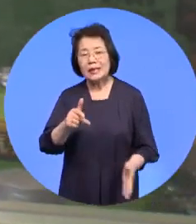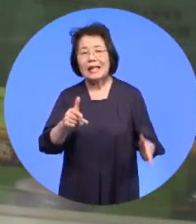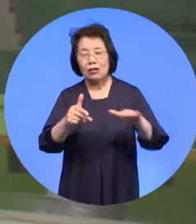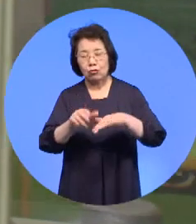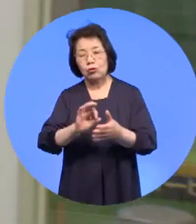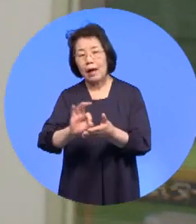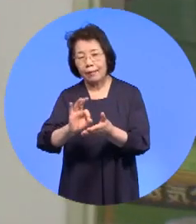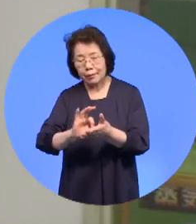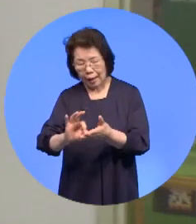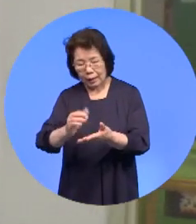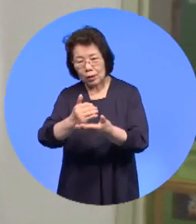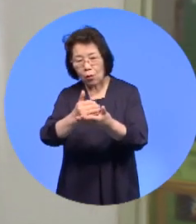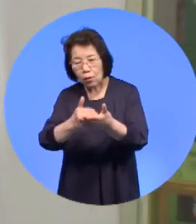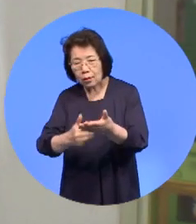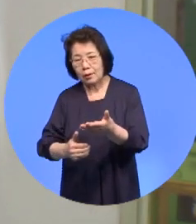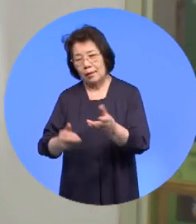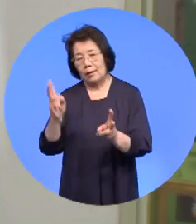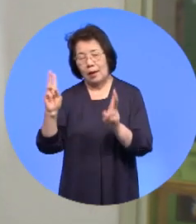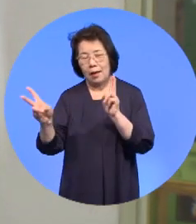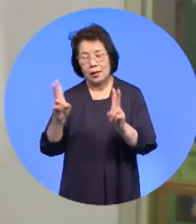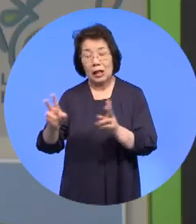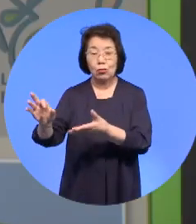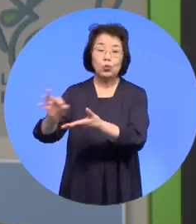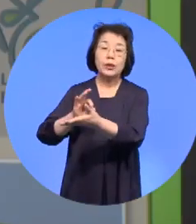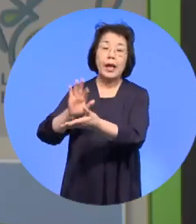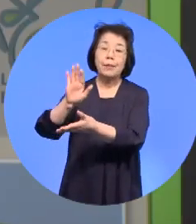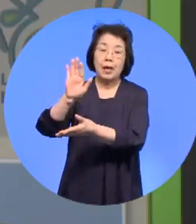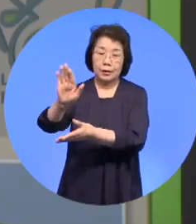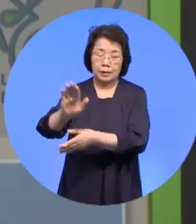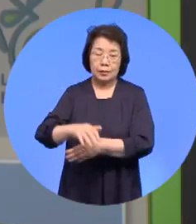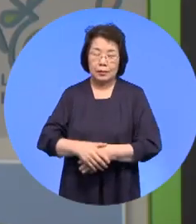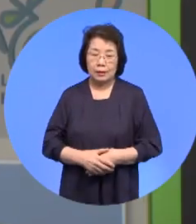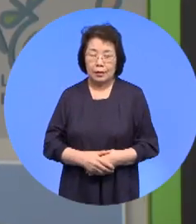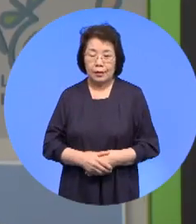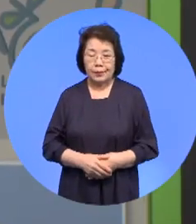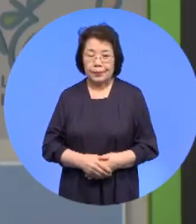余った電気は企業に売却も行なっています